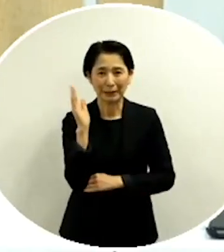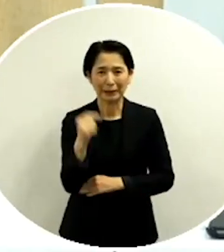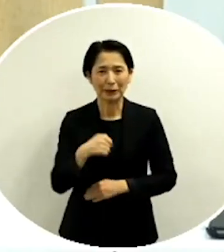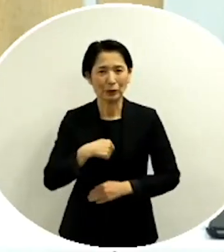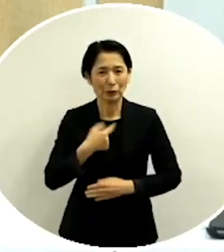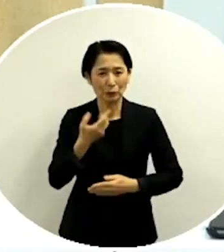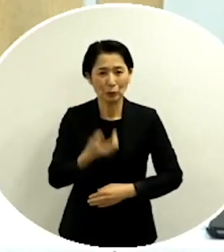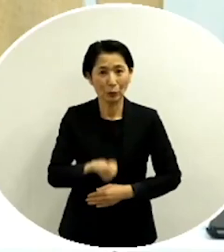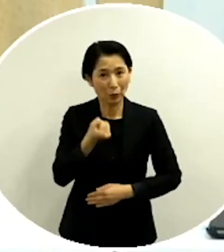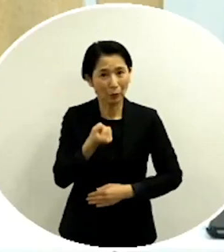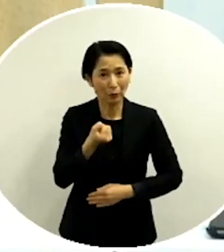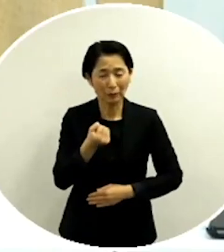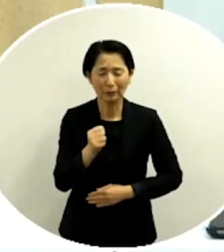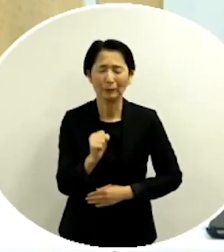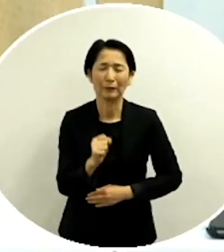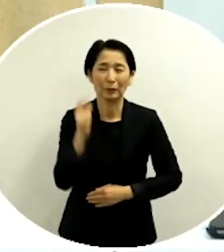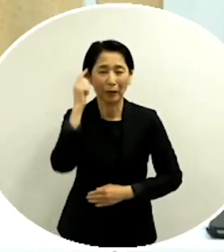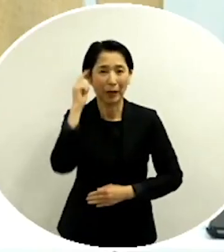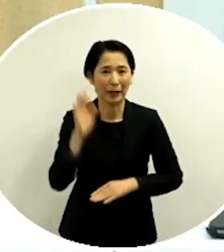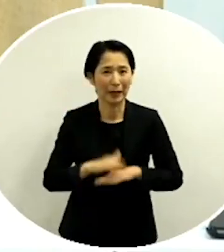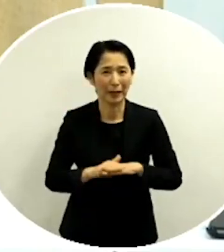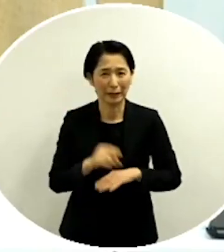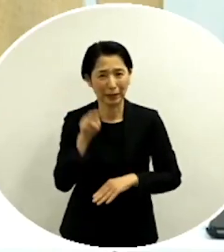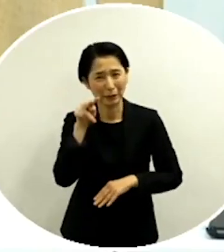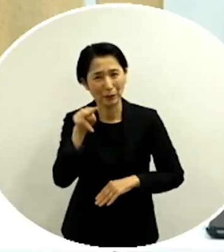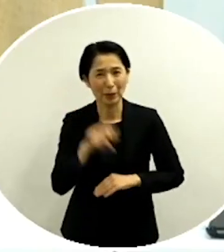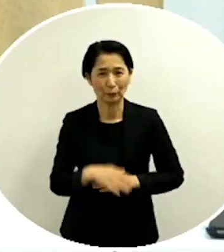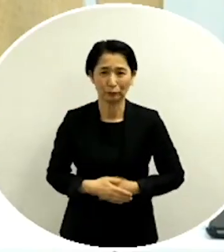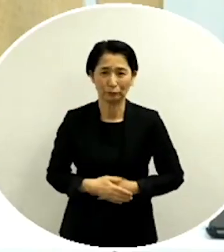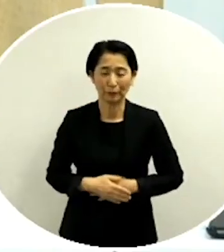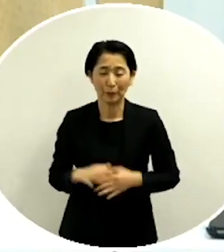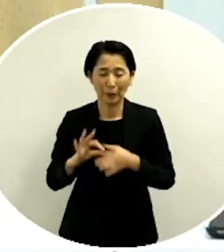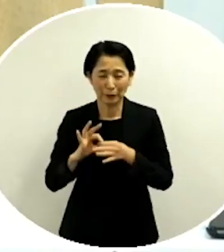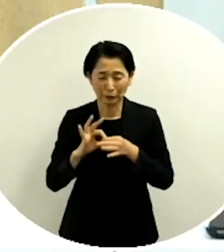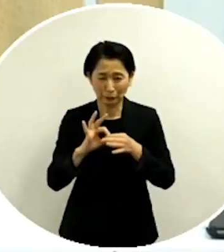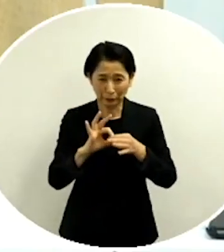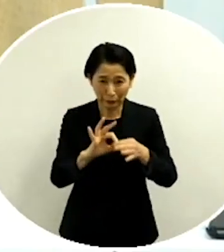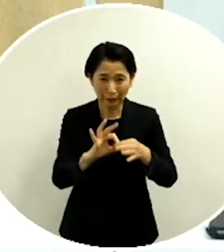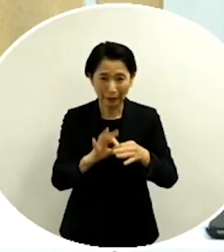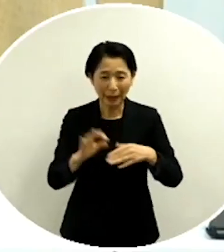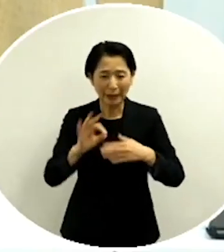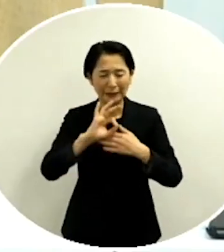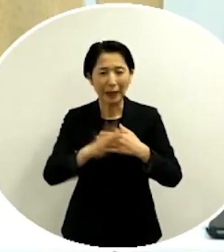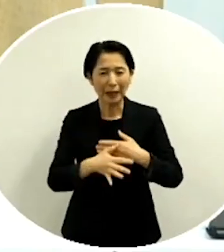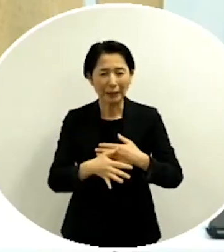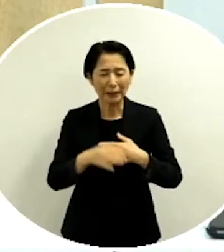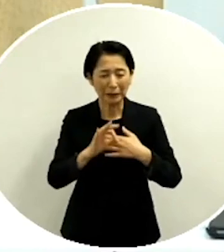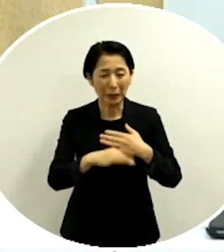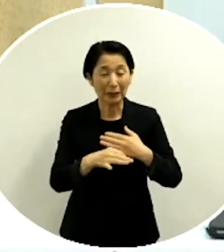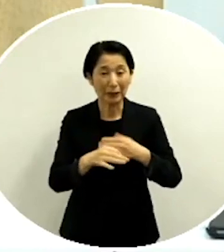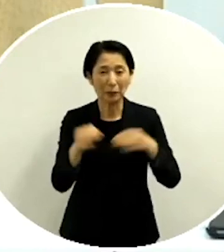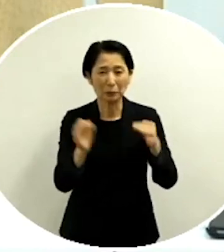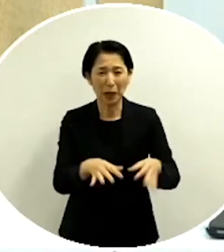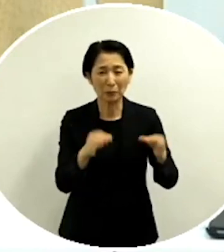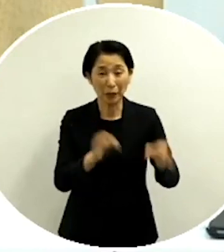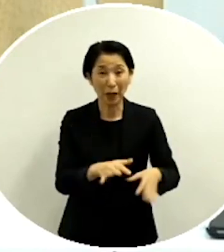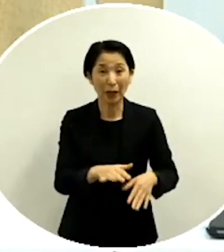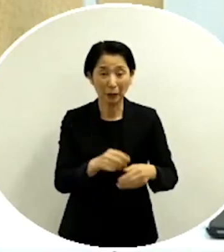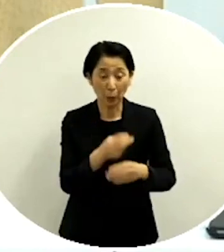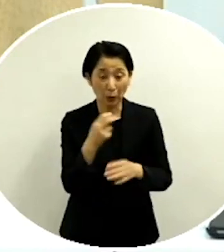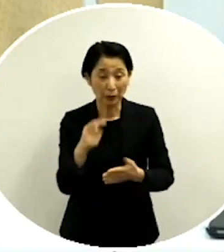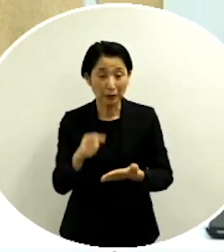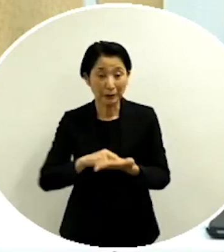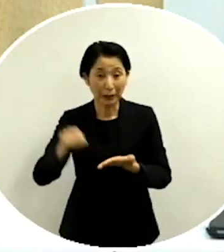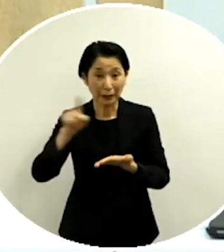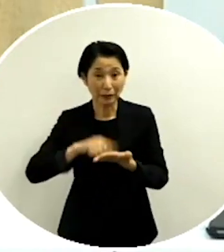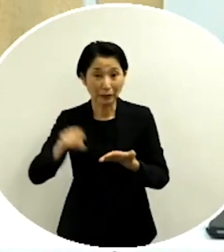ていると思っていますこの政治がいつも続いていたら税金の無駄遣いもチェックできないし私たちの暮らし